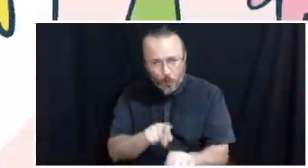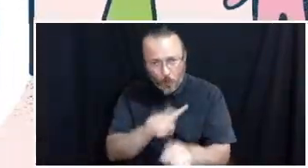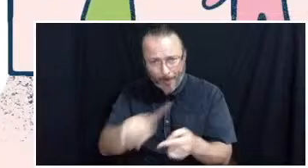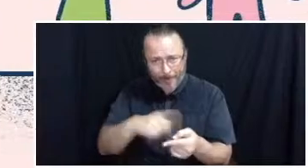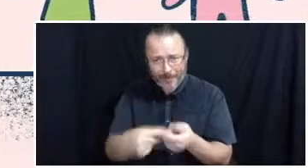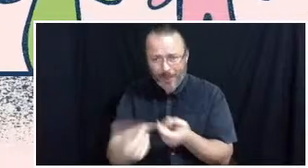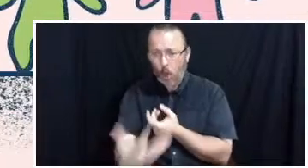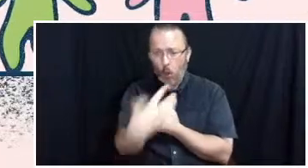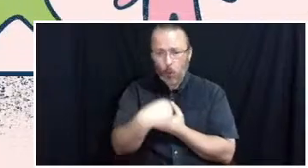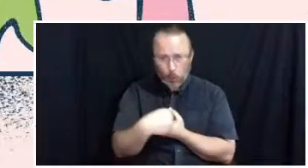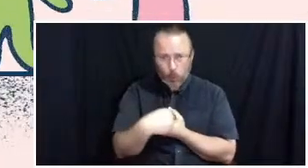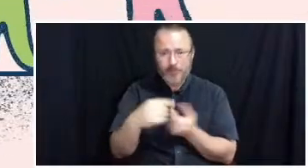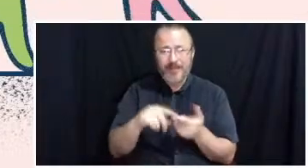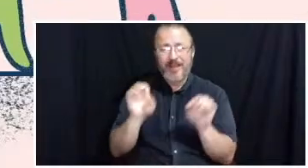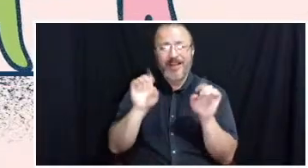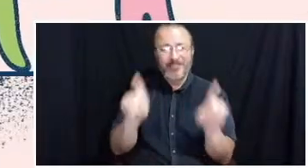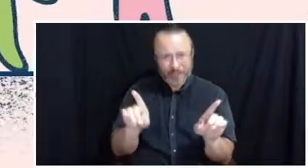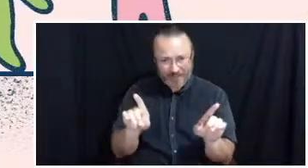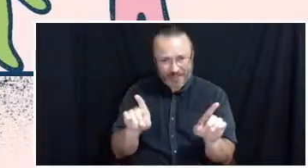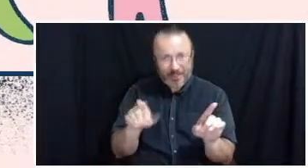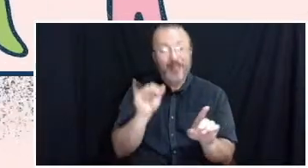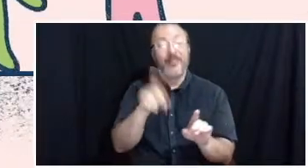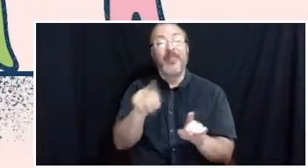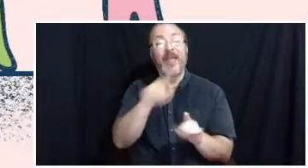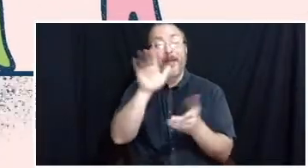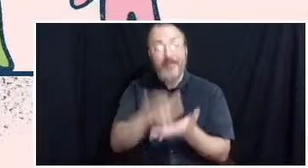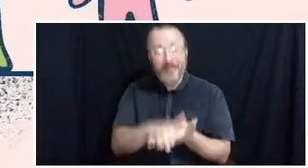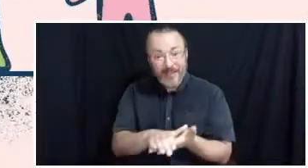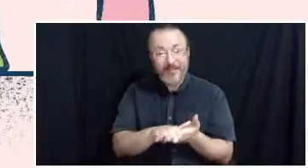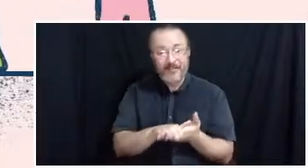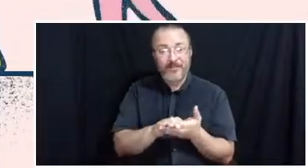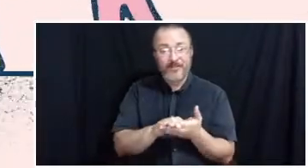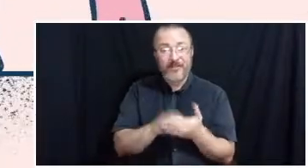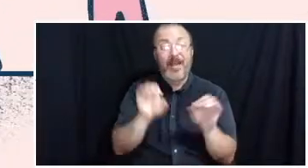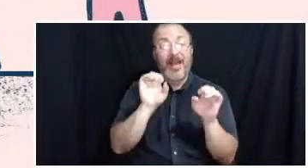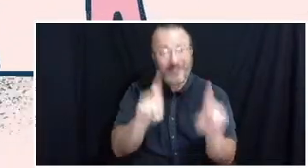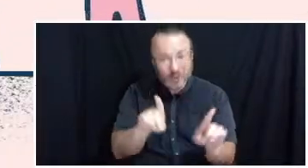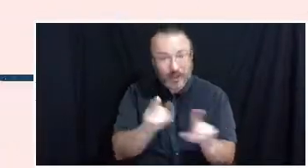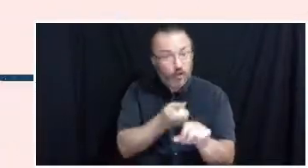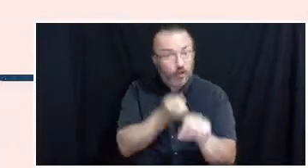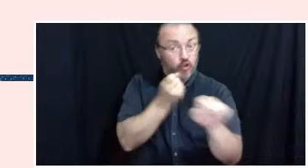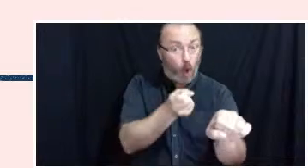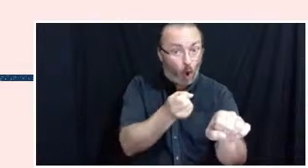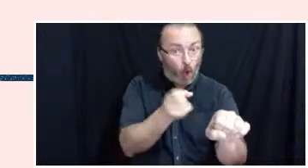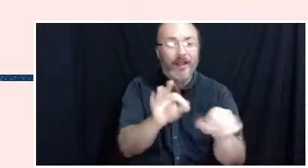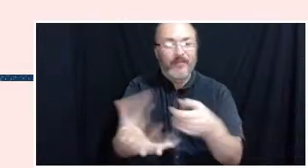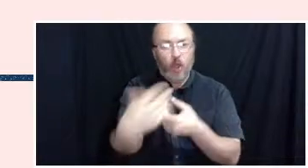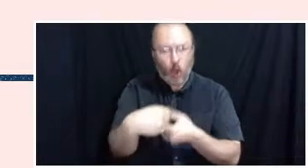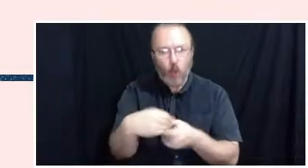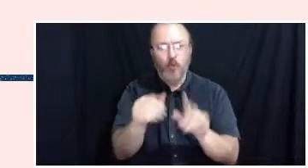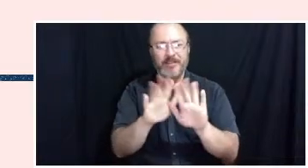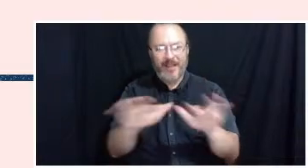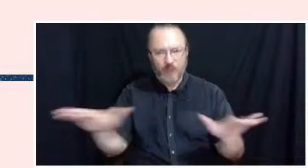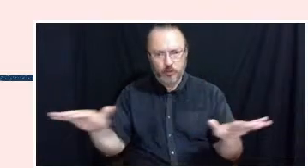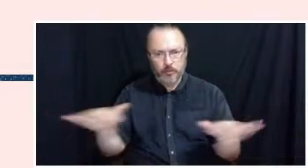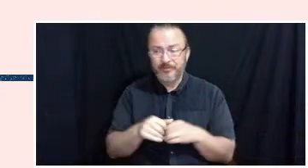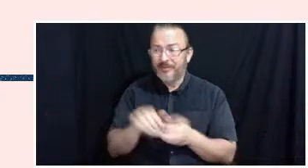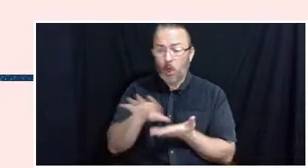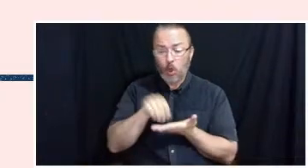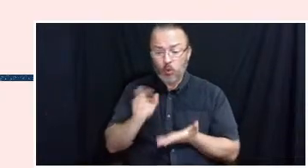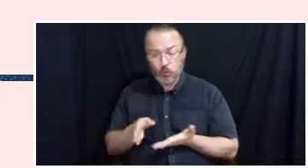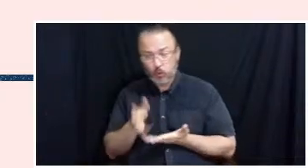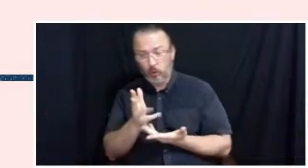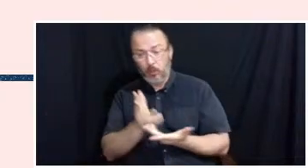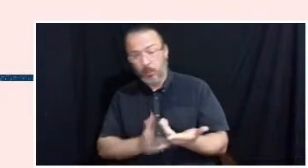Je pense que l'animation va bientôt commencer. Nous sommes tous différents. Le rapport mondial de suivi